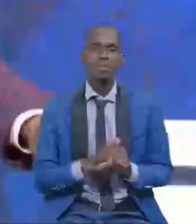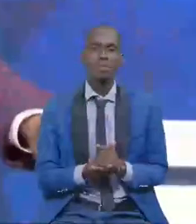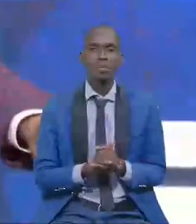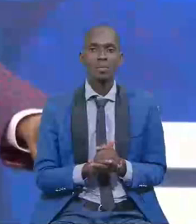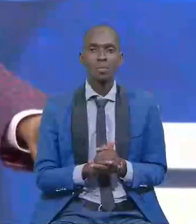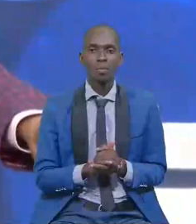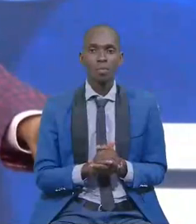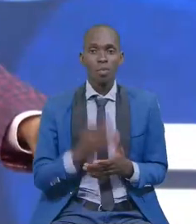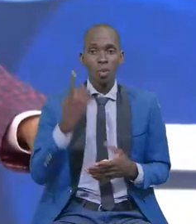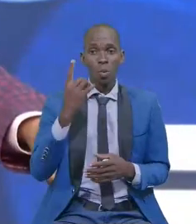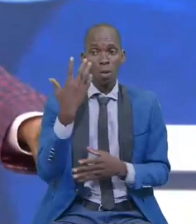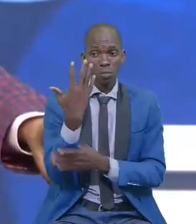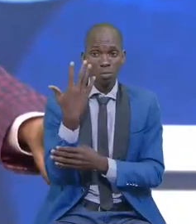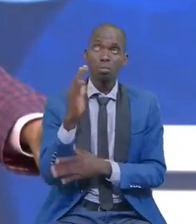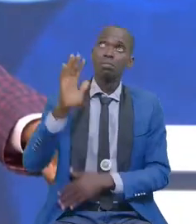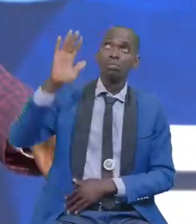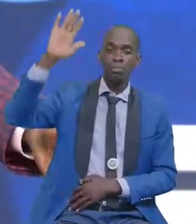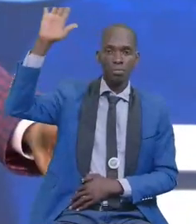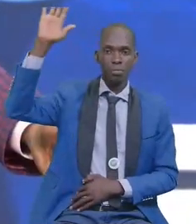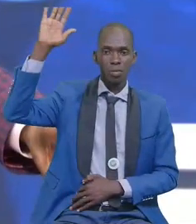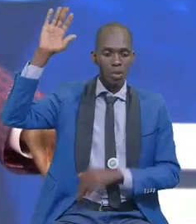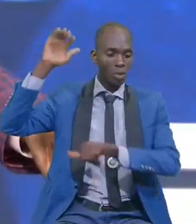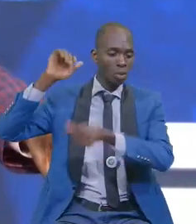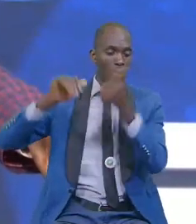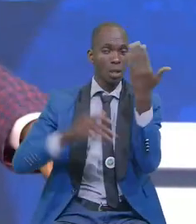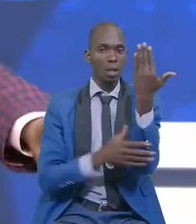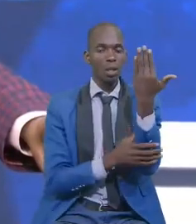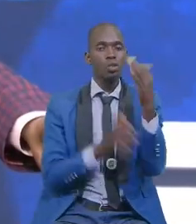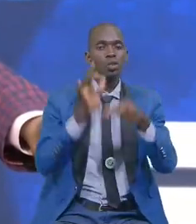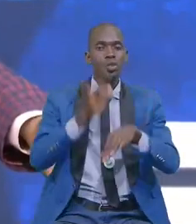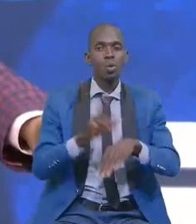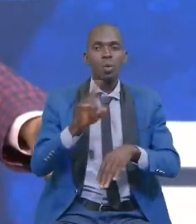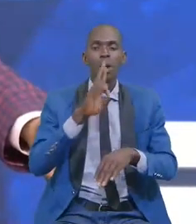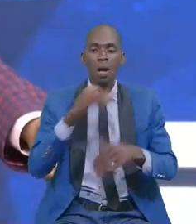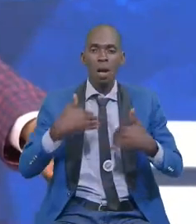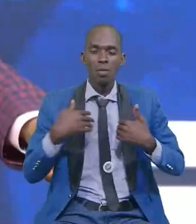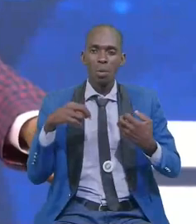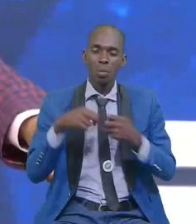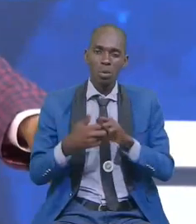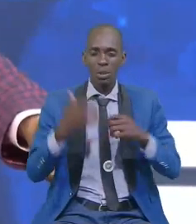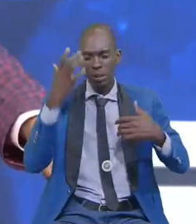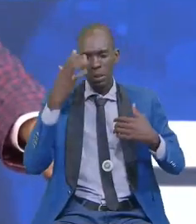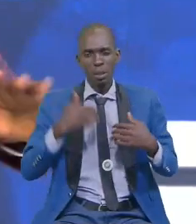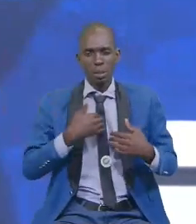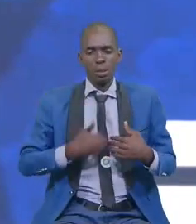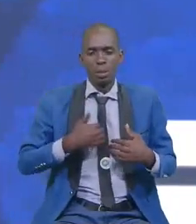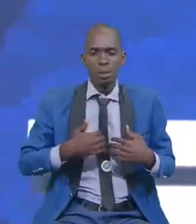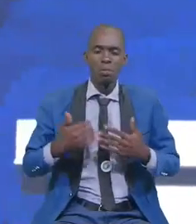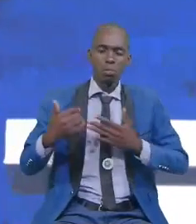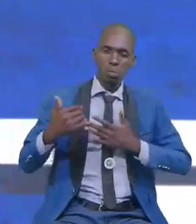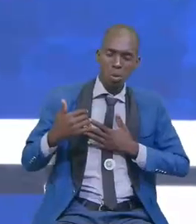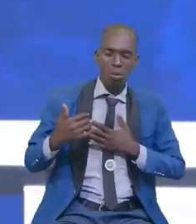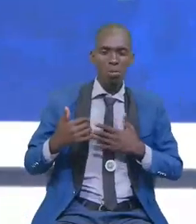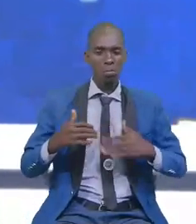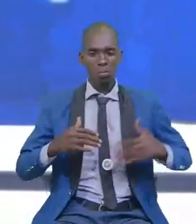Une main levée. Et tu places la deuxième main là où tu as le défi, la maladie, le mal.